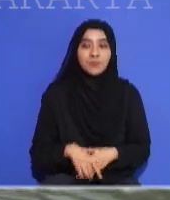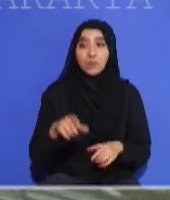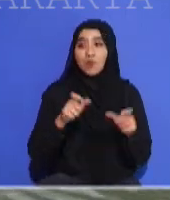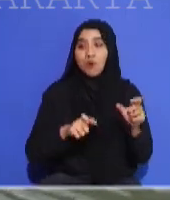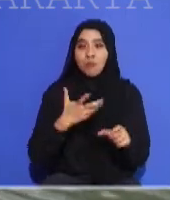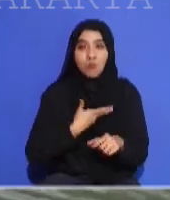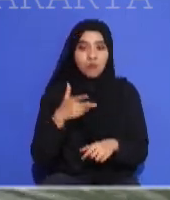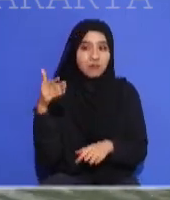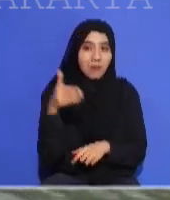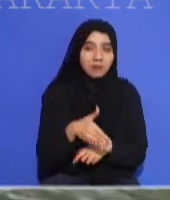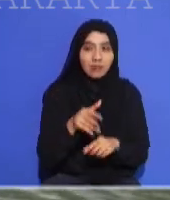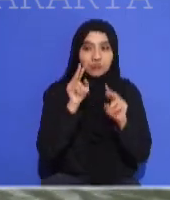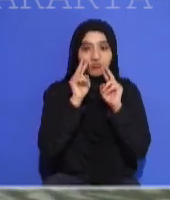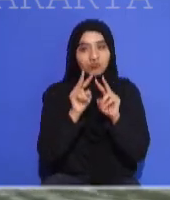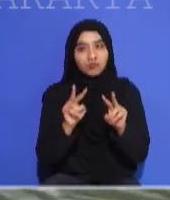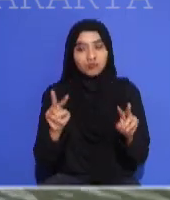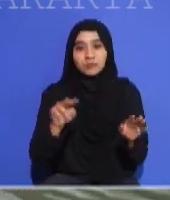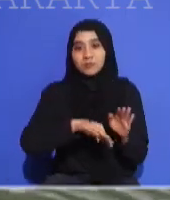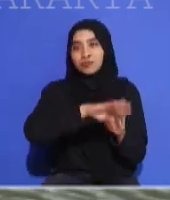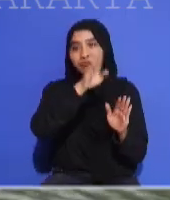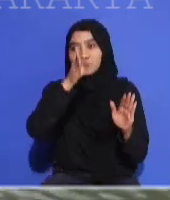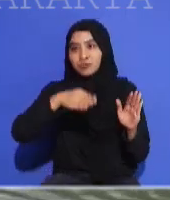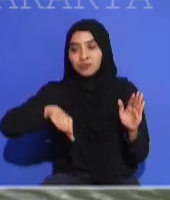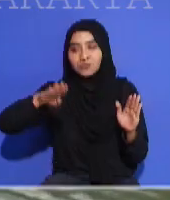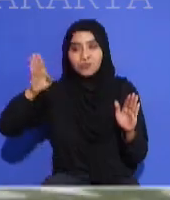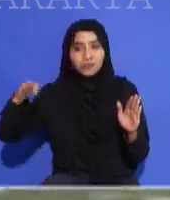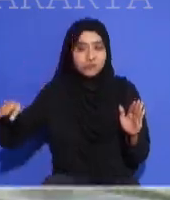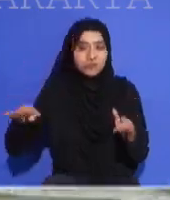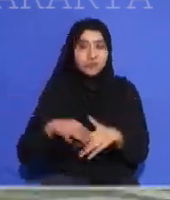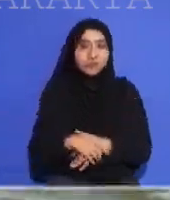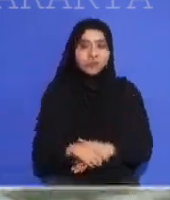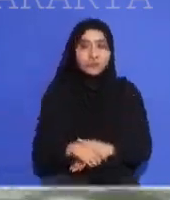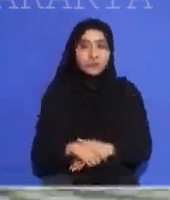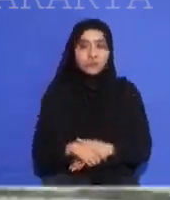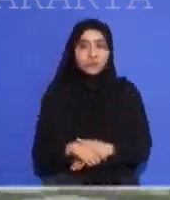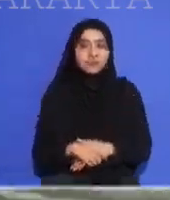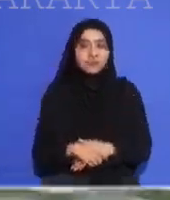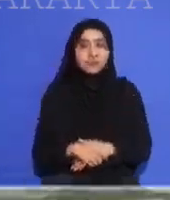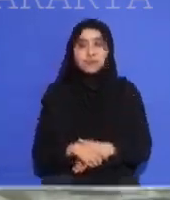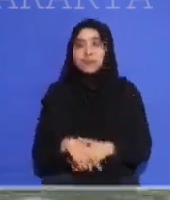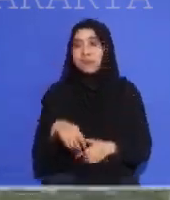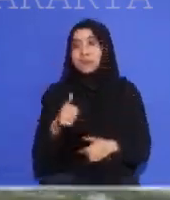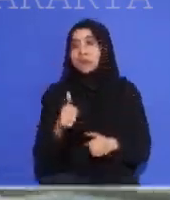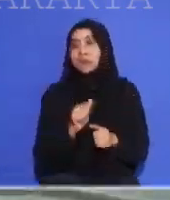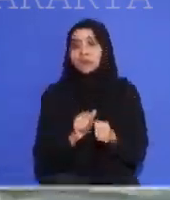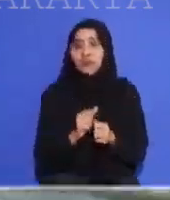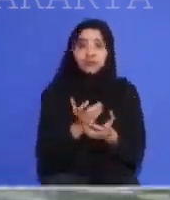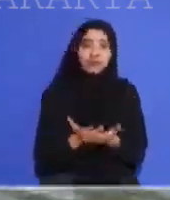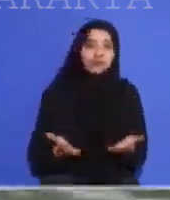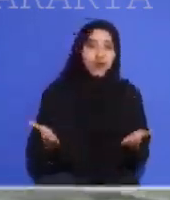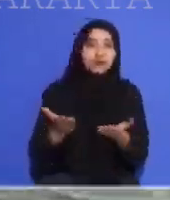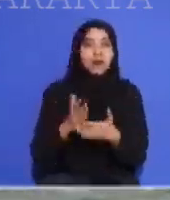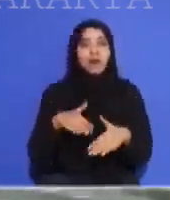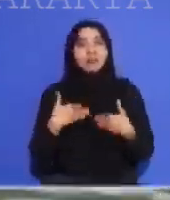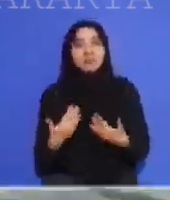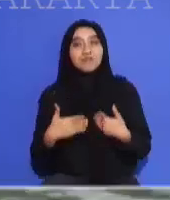saged mirsani wontenipun pareden ingkang ngupengi Lembah Oyo Kedung Jati saengga angripta swasana ingkang asri. Para pelancong ingkang